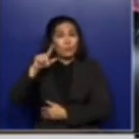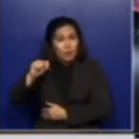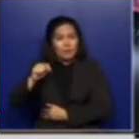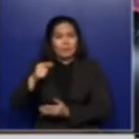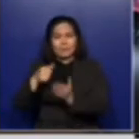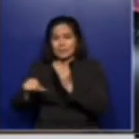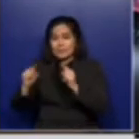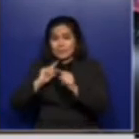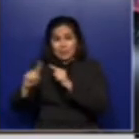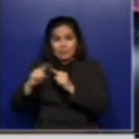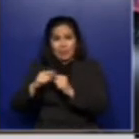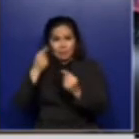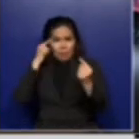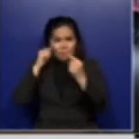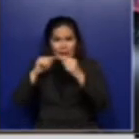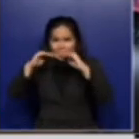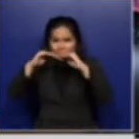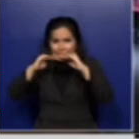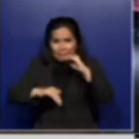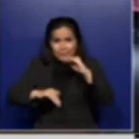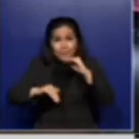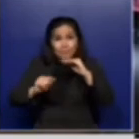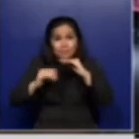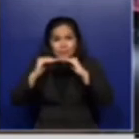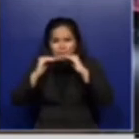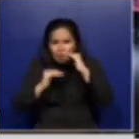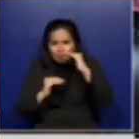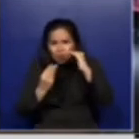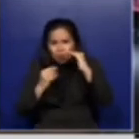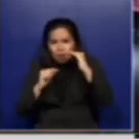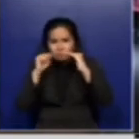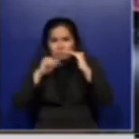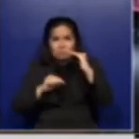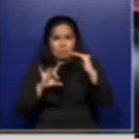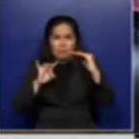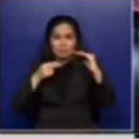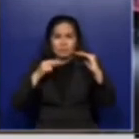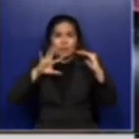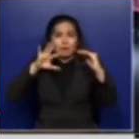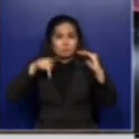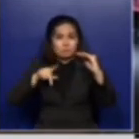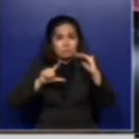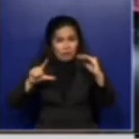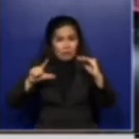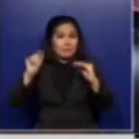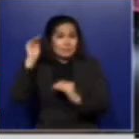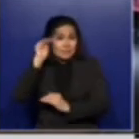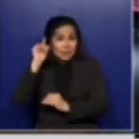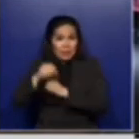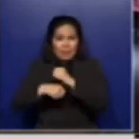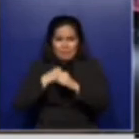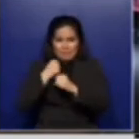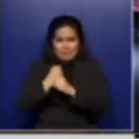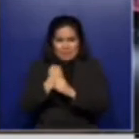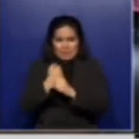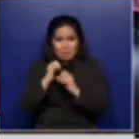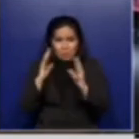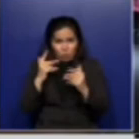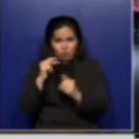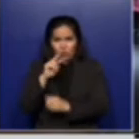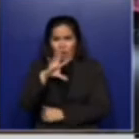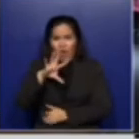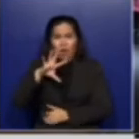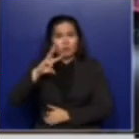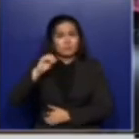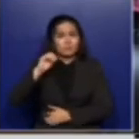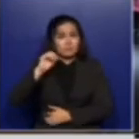นนี้ต่ำกว่าเป้าประมาณ 85,000 ล้านและก็เชื่อมั่นว่าหลังจากสิ้นปีงบประมาณเนี่ยอีก3เดือนข้างหน้าเนี่ยการจัด